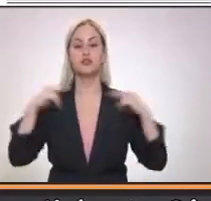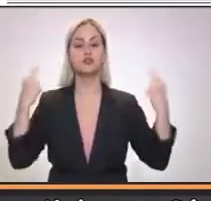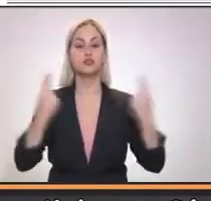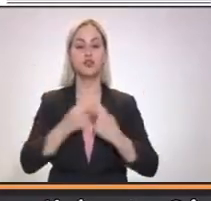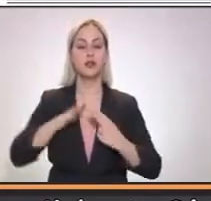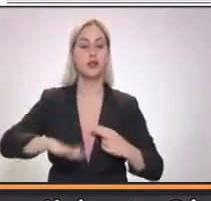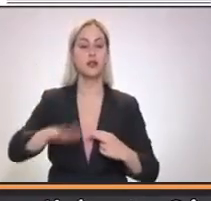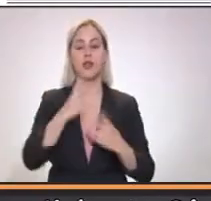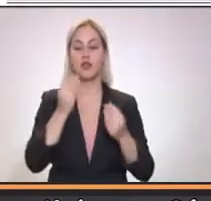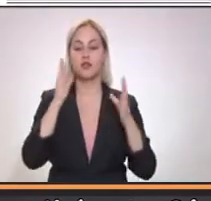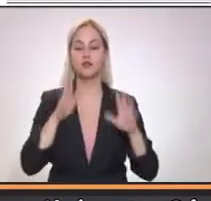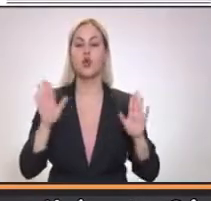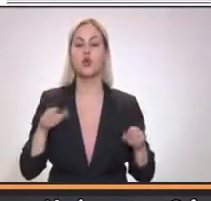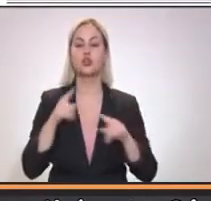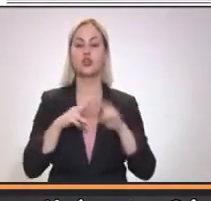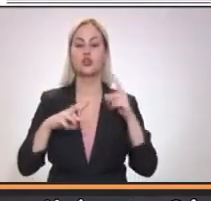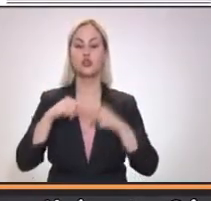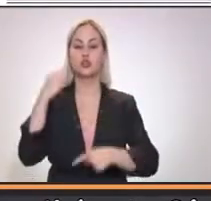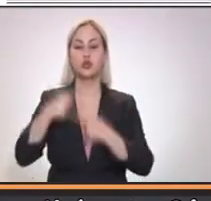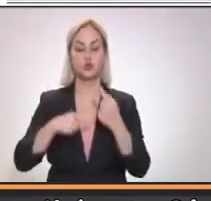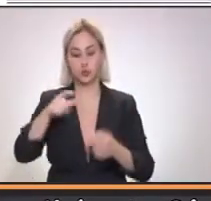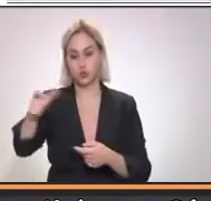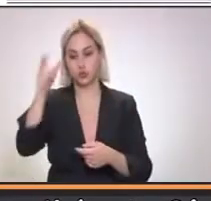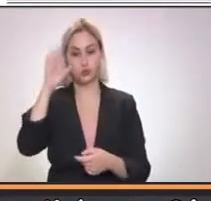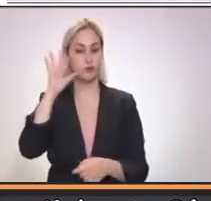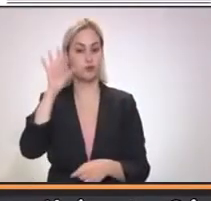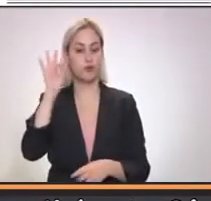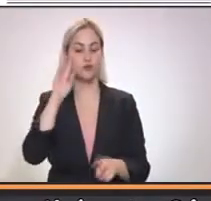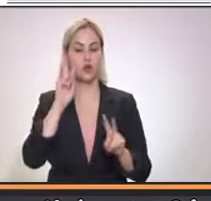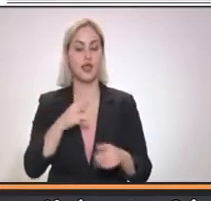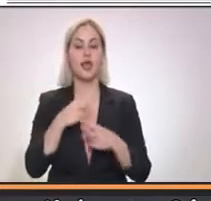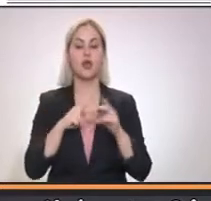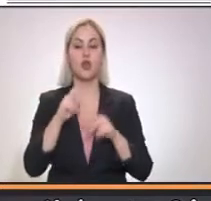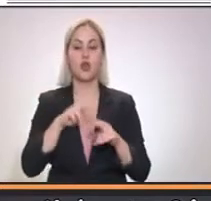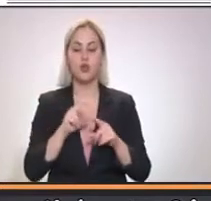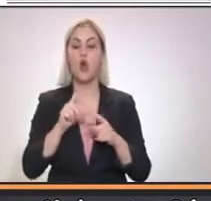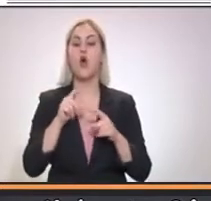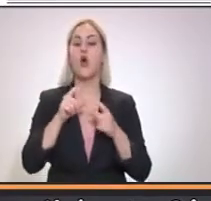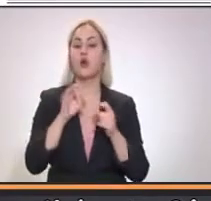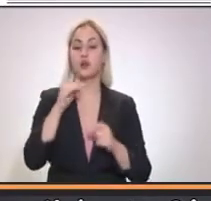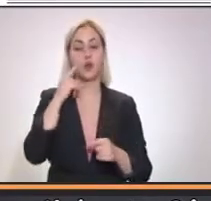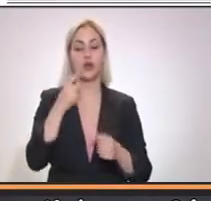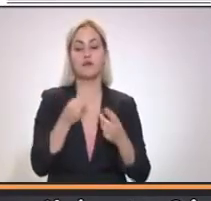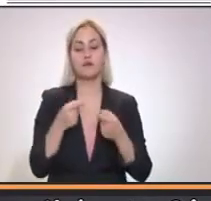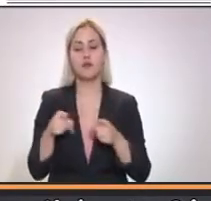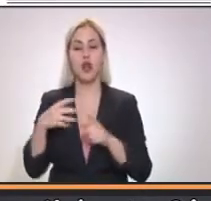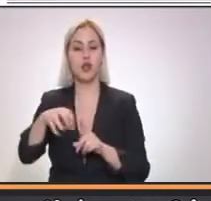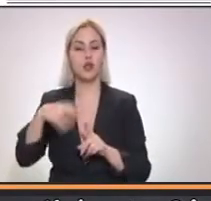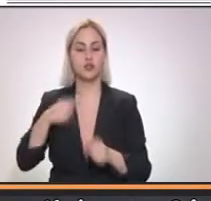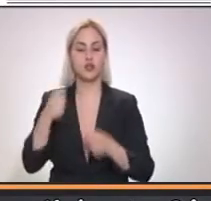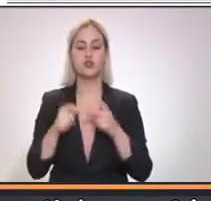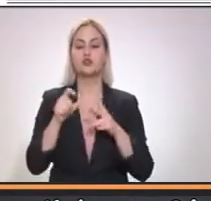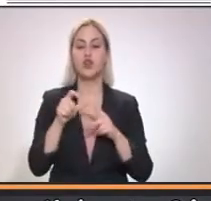Tüm dünyada en çok kuş türünü bir Türk profesör gördü. Ekolog, ornitolog ve daha pek çok alanda